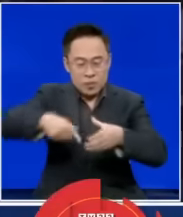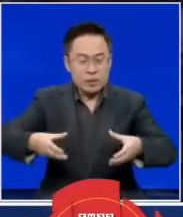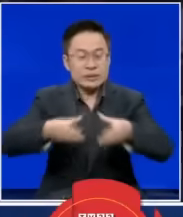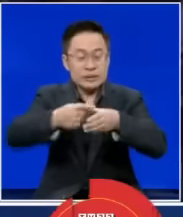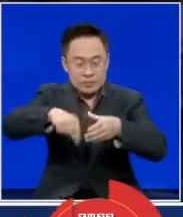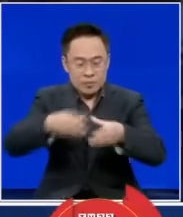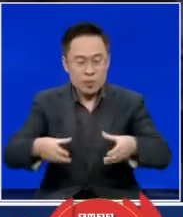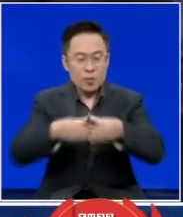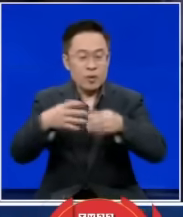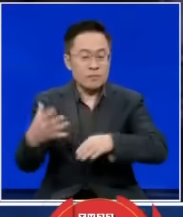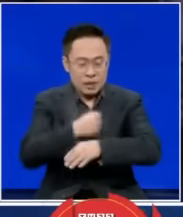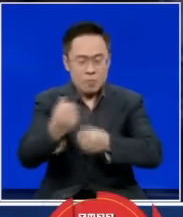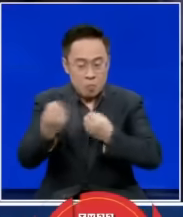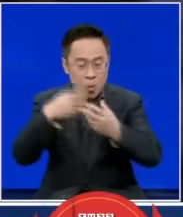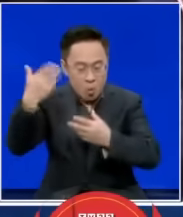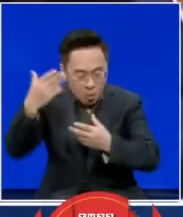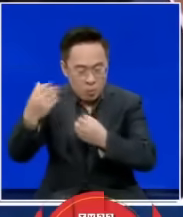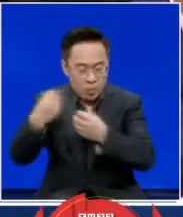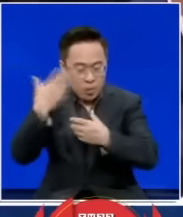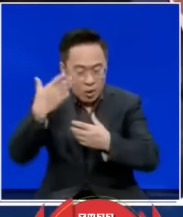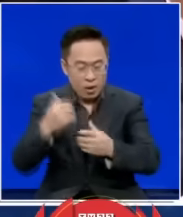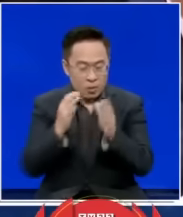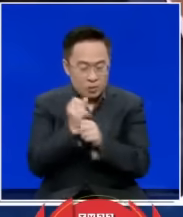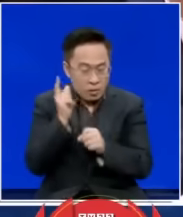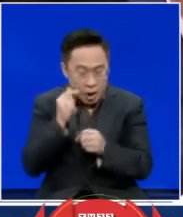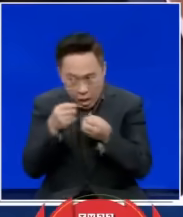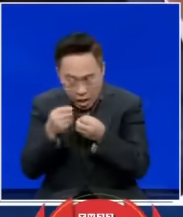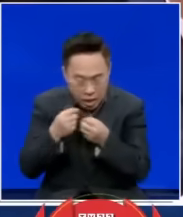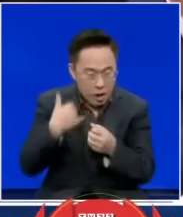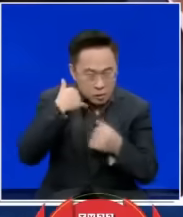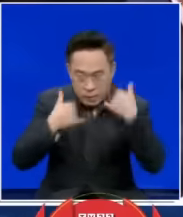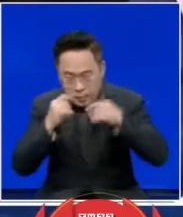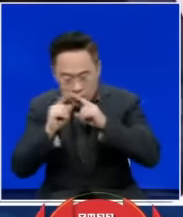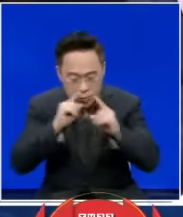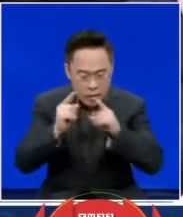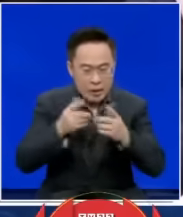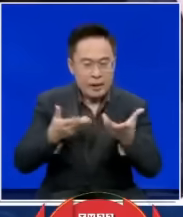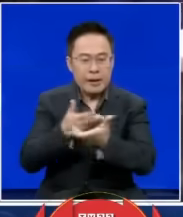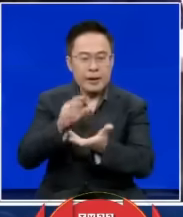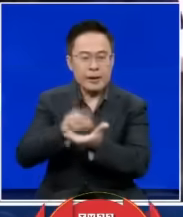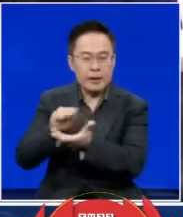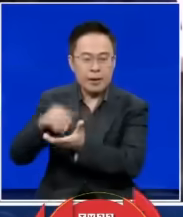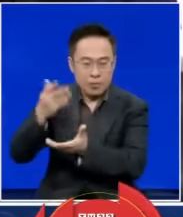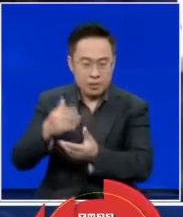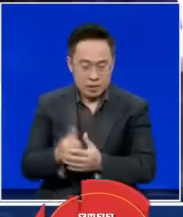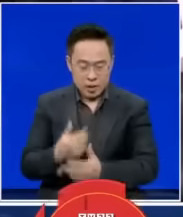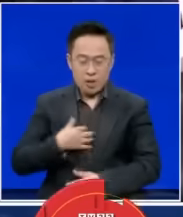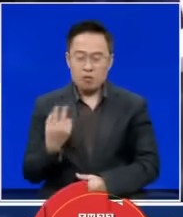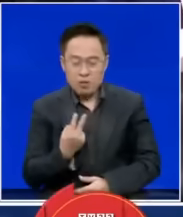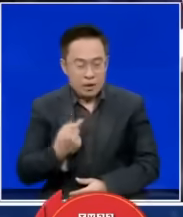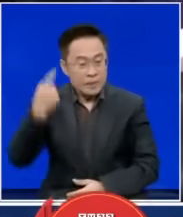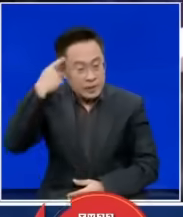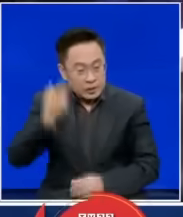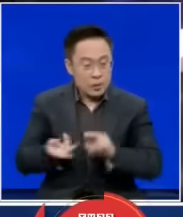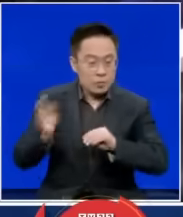งบ้างจากตอนอะไรบ้างแบบนี้แล้วก็เอ้าเป็นแบบนี้เหร อ ไปหาข้อมูลต่อสิมันไม่มีใครนึกคุณหน่อยผมไม่มานั่งนึกกันเองหรอกว่าเอา